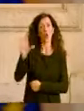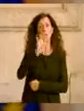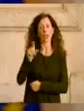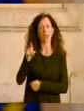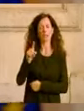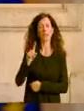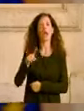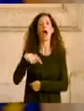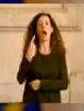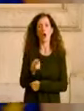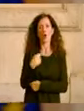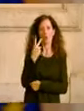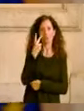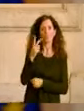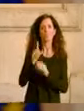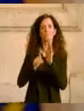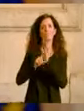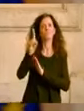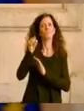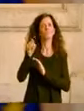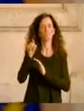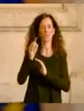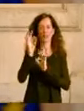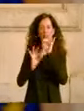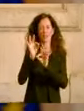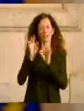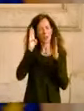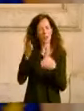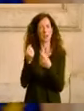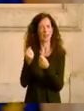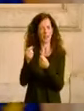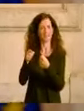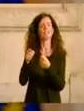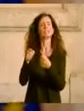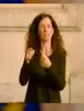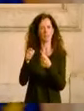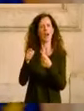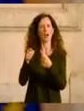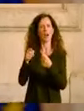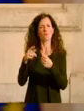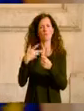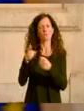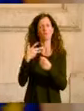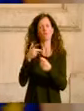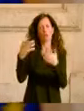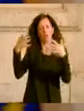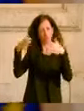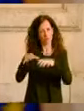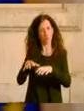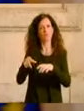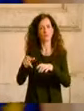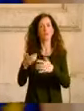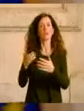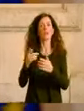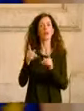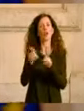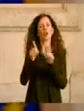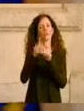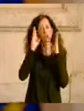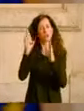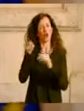ancora un livello alto di saturazione delle terapie intensive, sebbene in discesa. Particolare